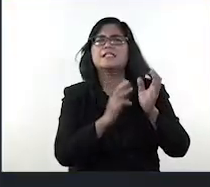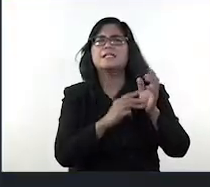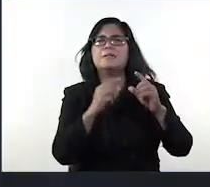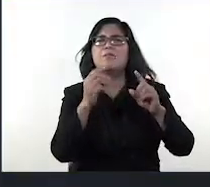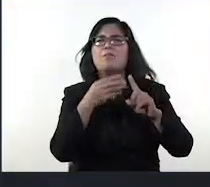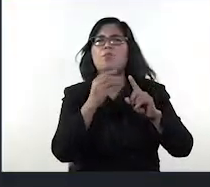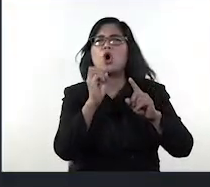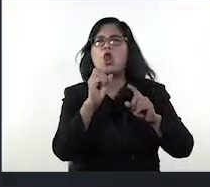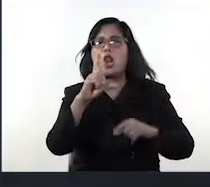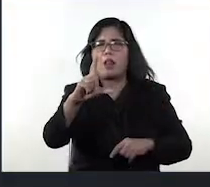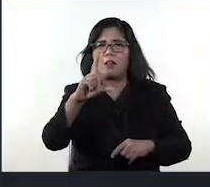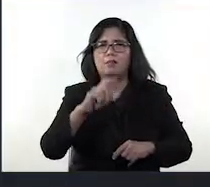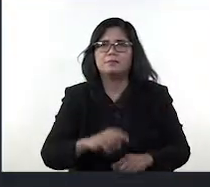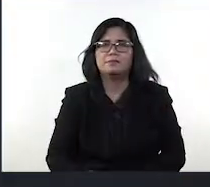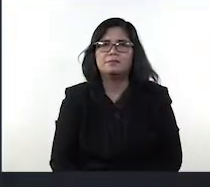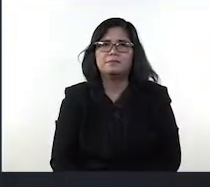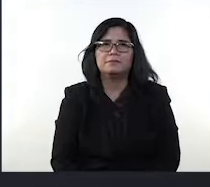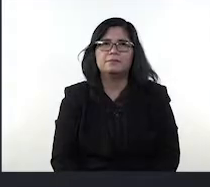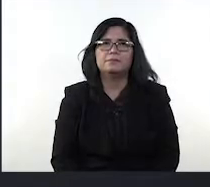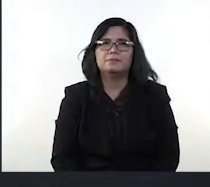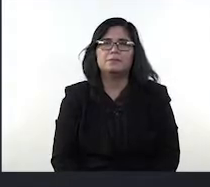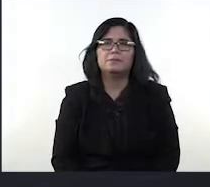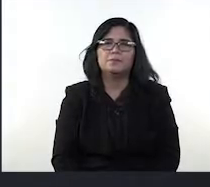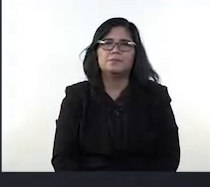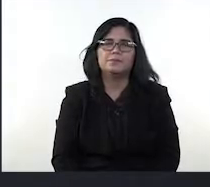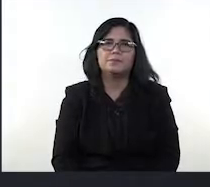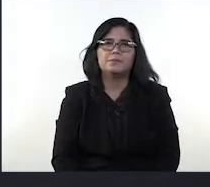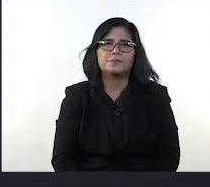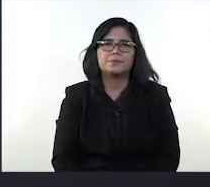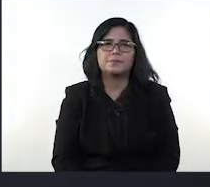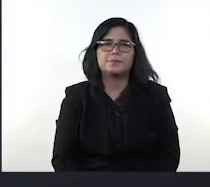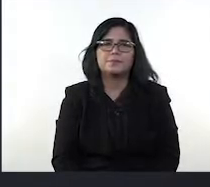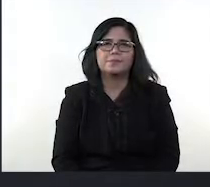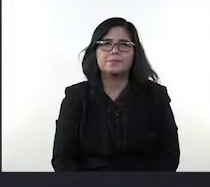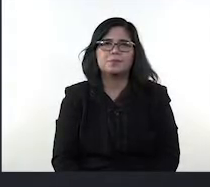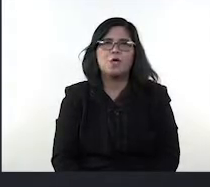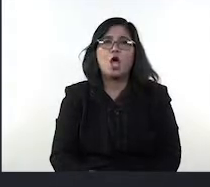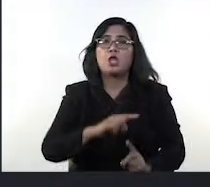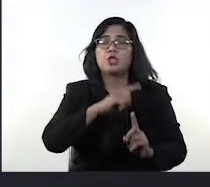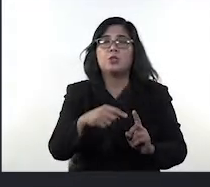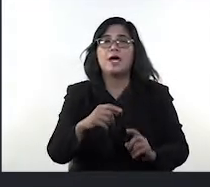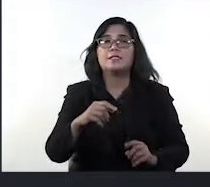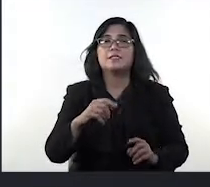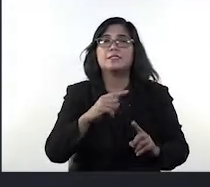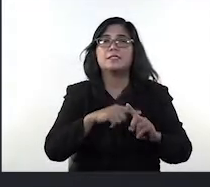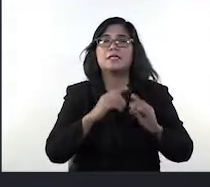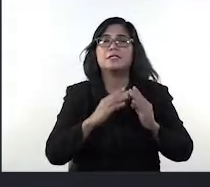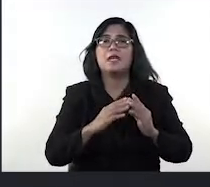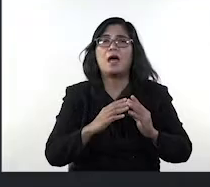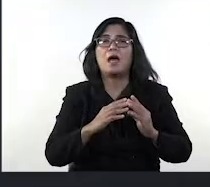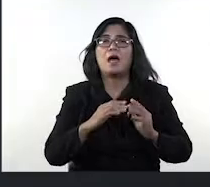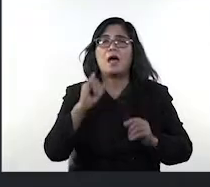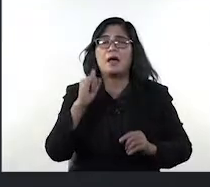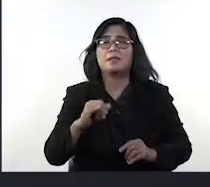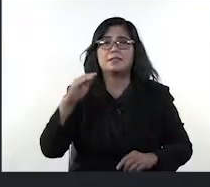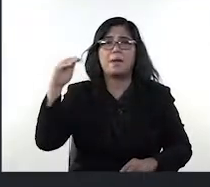menjadi polisi minta antara menjadi politisi Oh ini nggak bukan tugas gereja di akhir zaman karena tugas gereja Dr zaman cuman